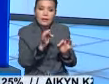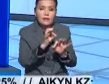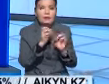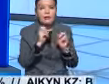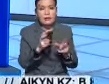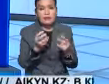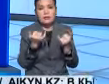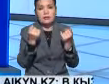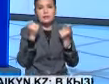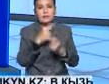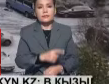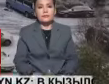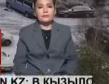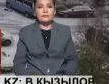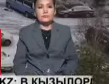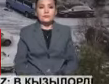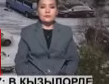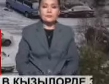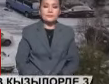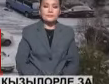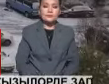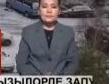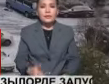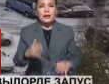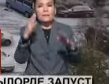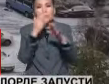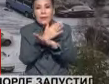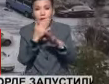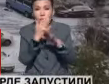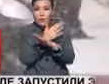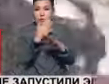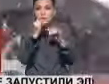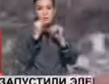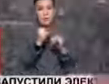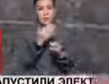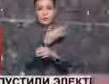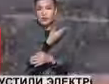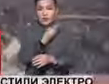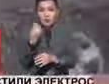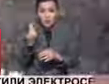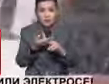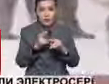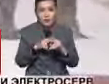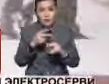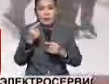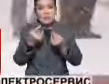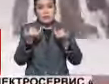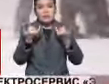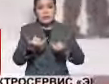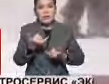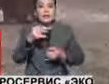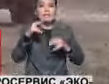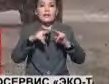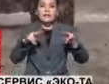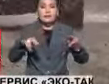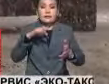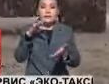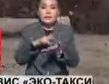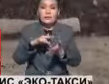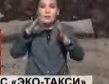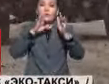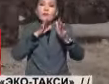сюрпризах непогоды. У природы нет плохой погоды. С этой строчкой из песни готовы поспорить сегодня жители Петропавловска. Выпавший с